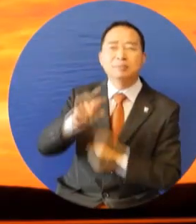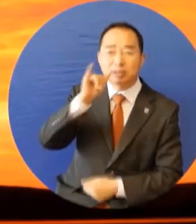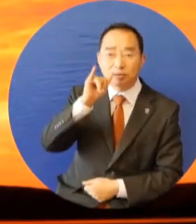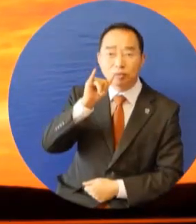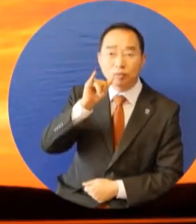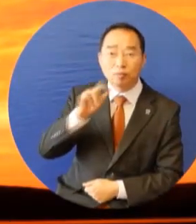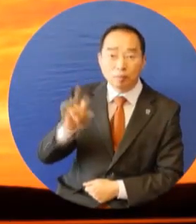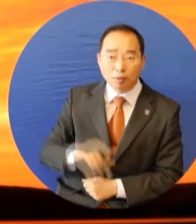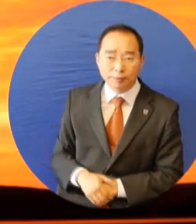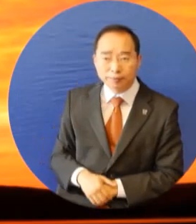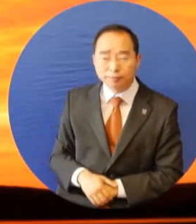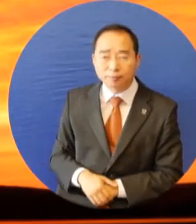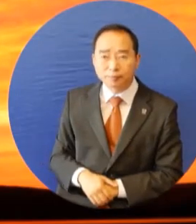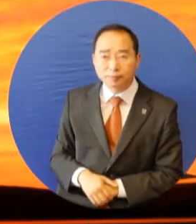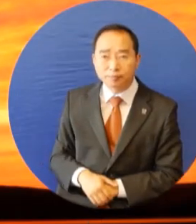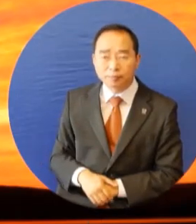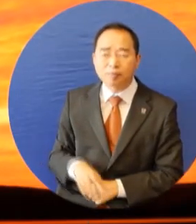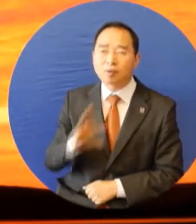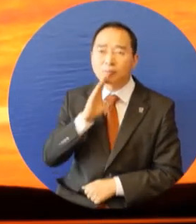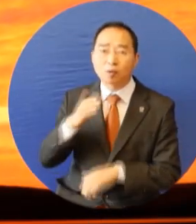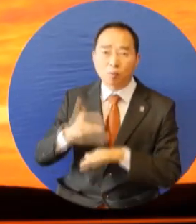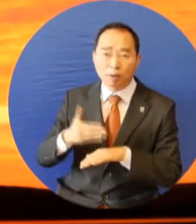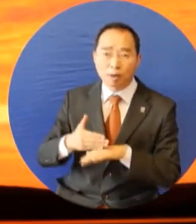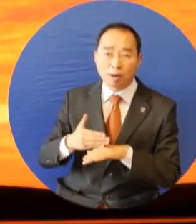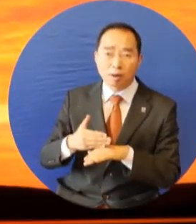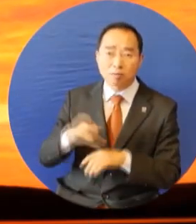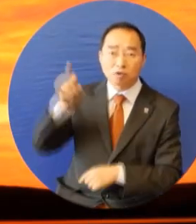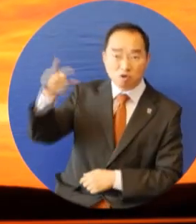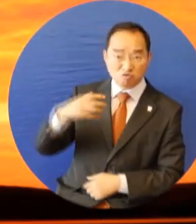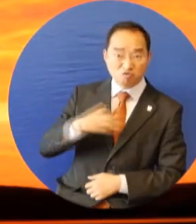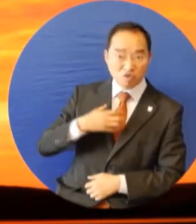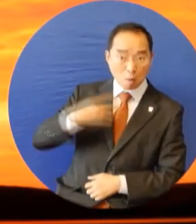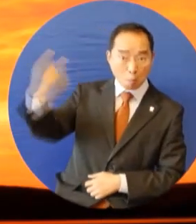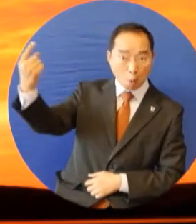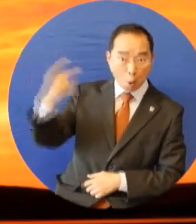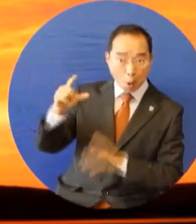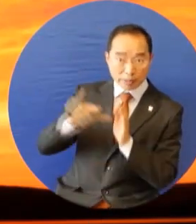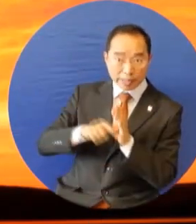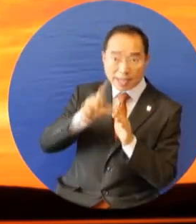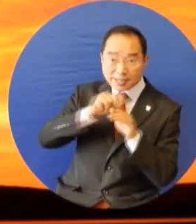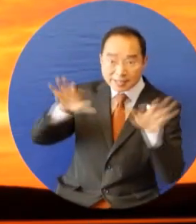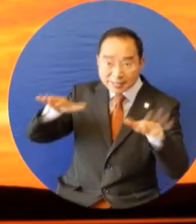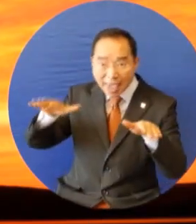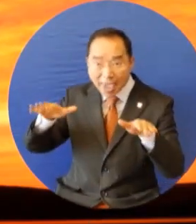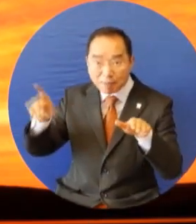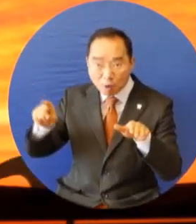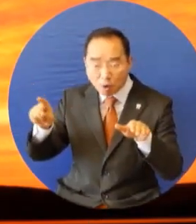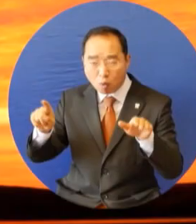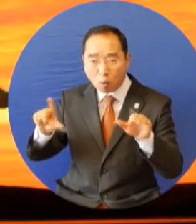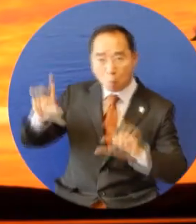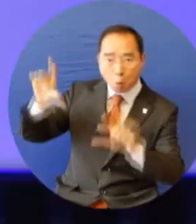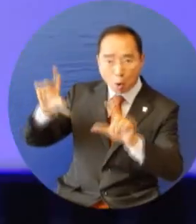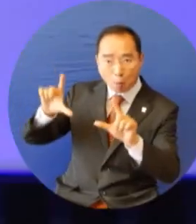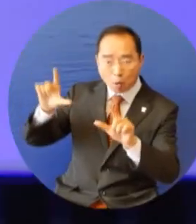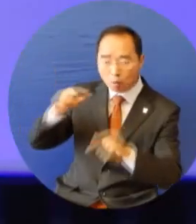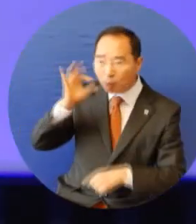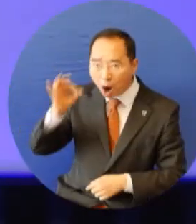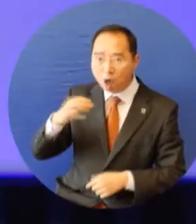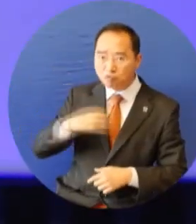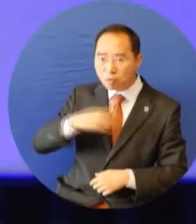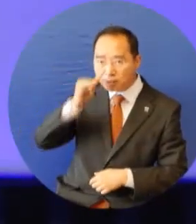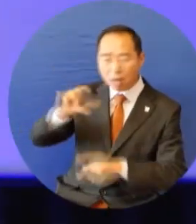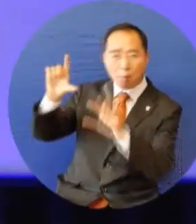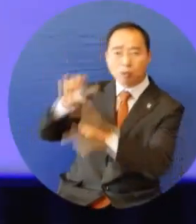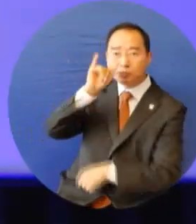있는 생명들에게 주는 메시지라고 생각을 했어요. 고맙지. 저 멀리서 위험이